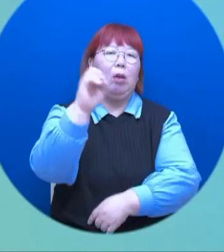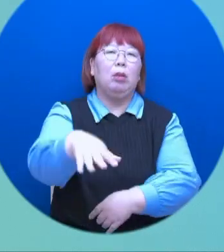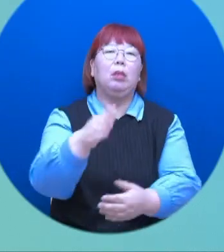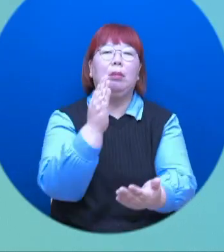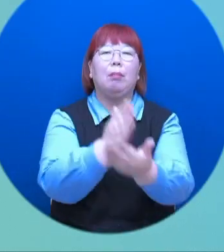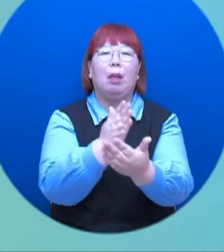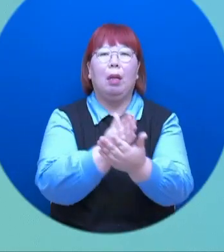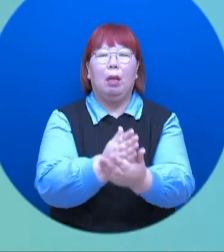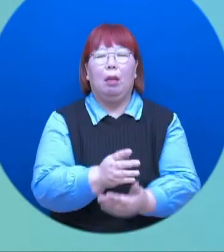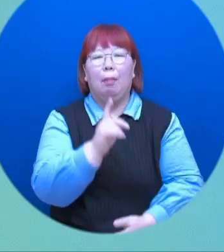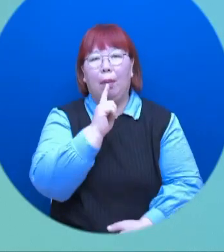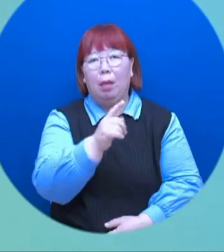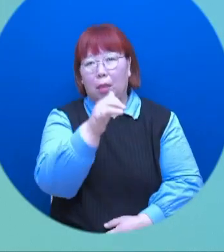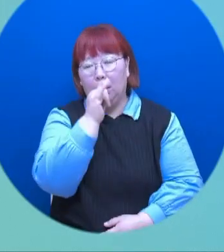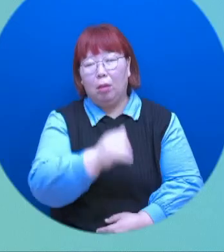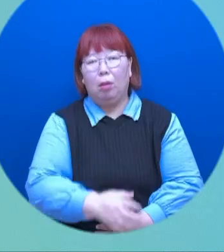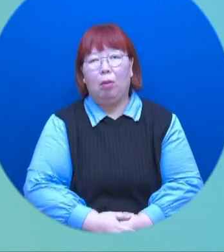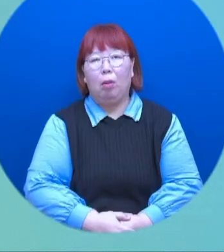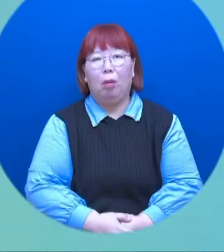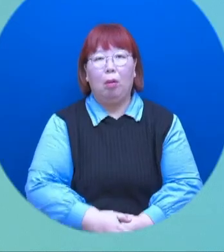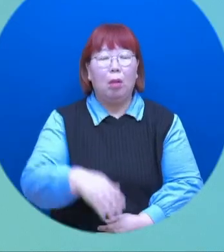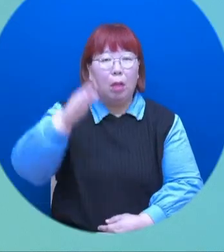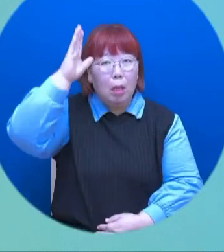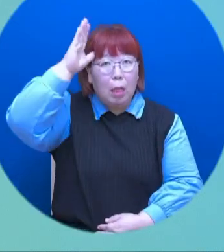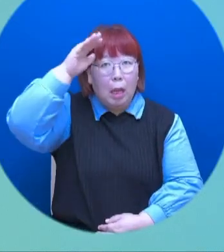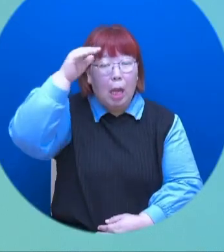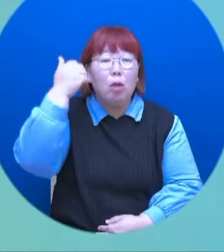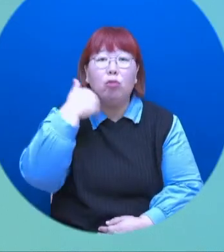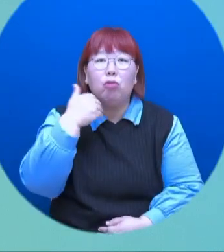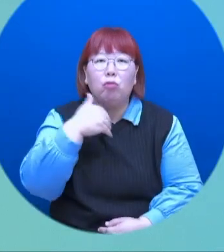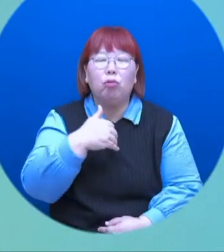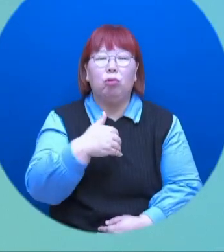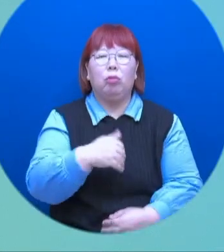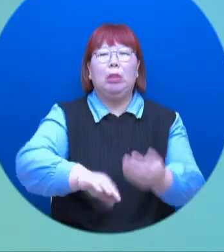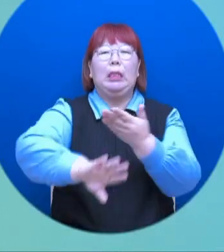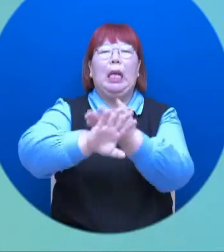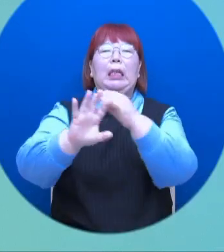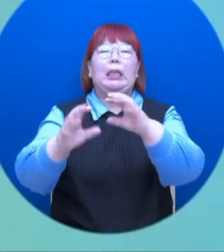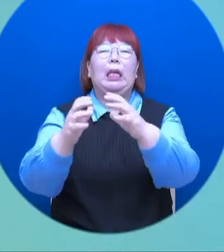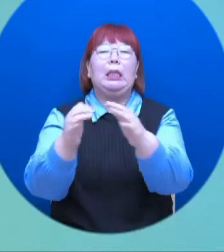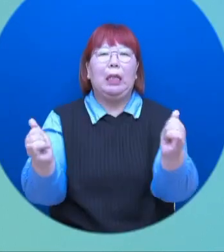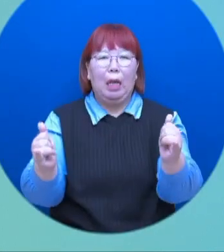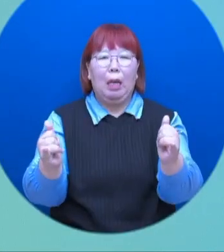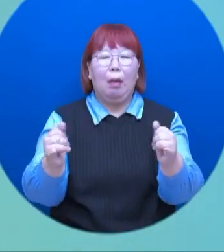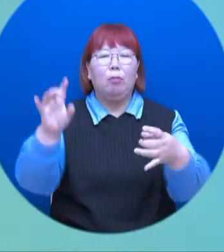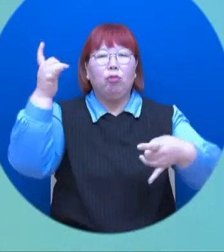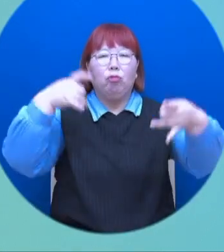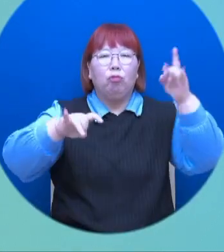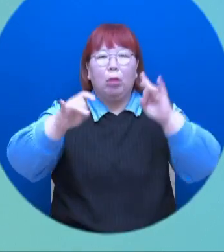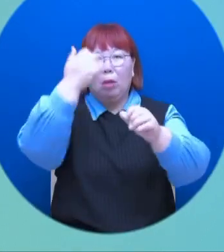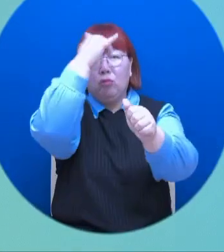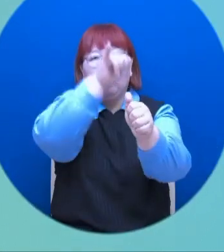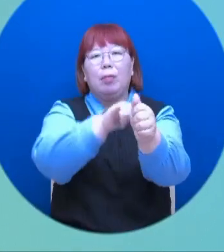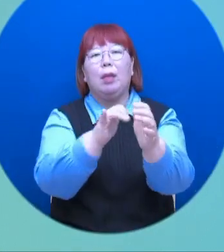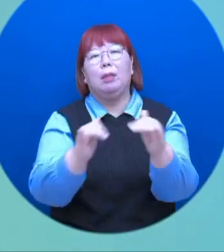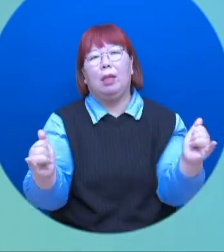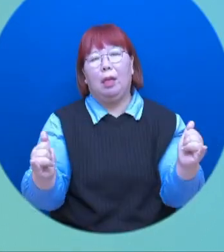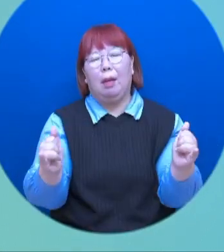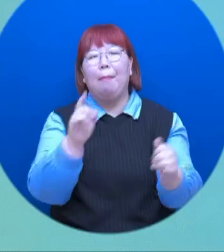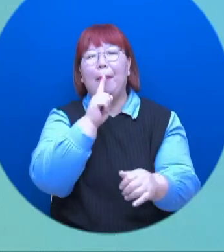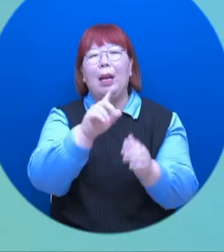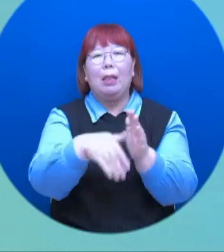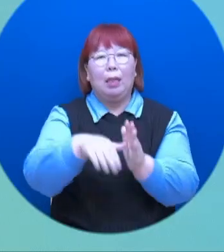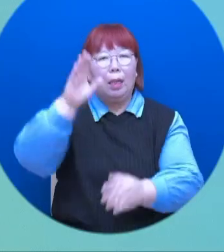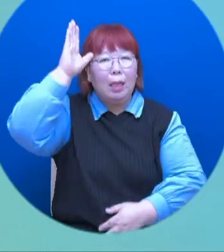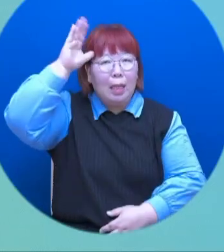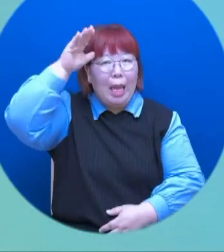개란 무엇일까요? 곧 이방인, 곧 우상 숭배자를 지칭할 때 이와